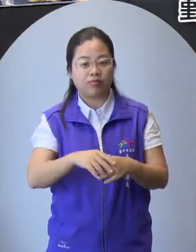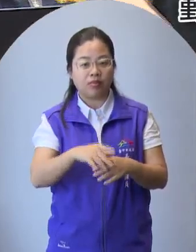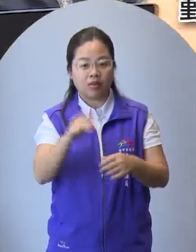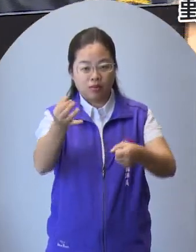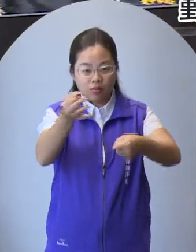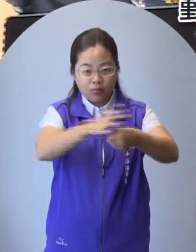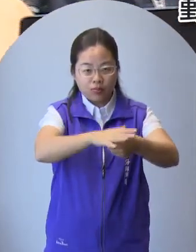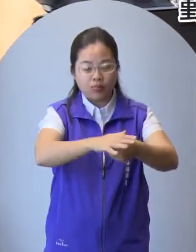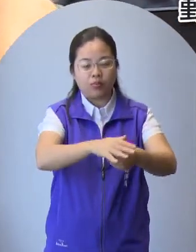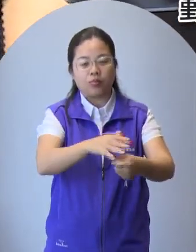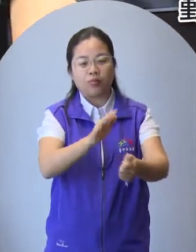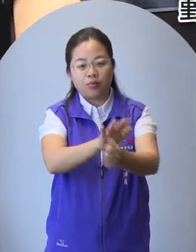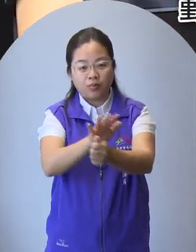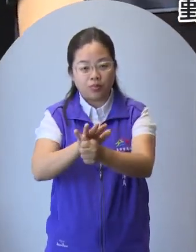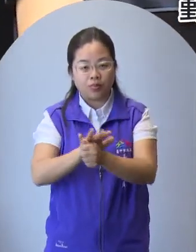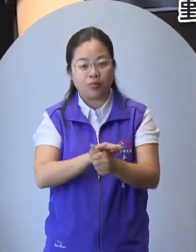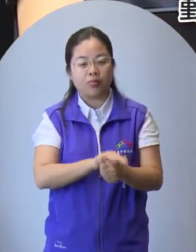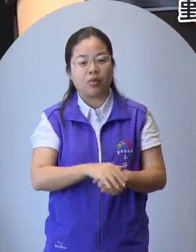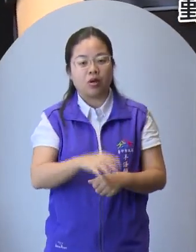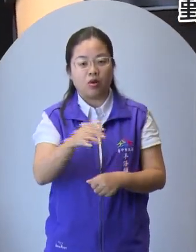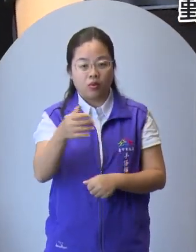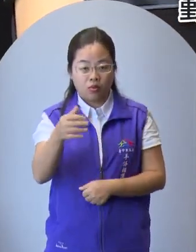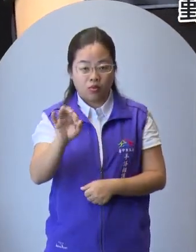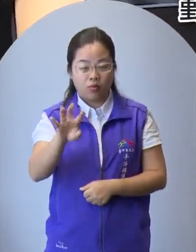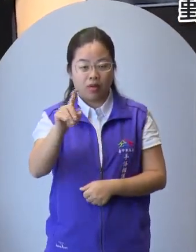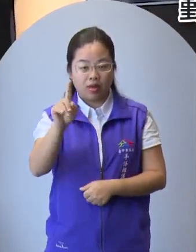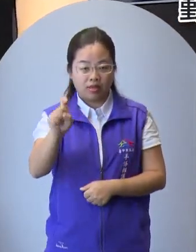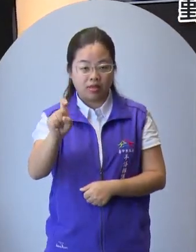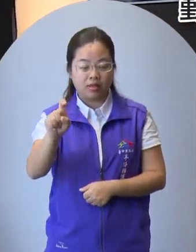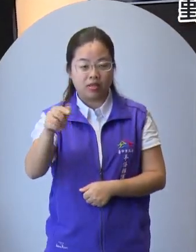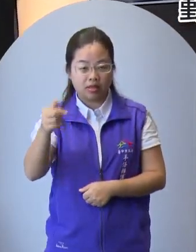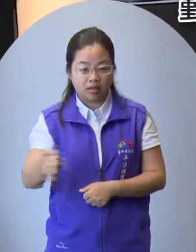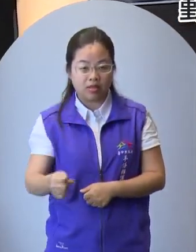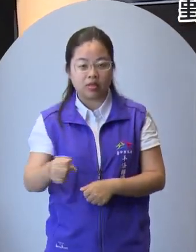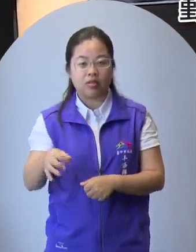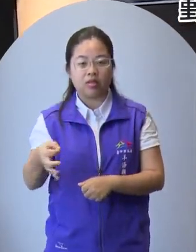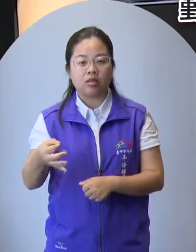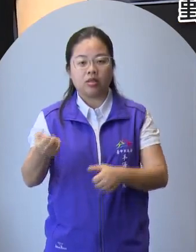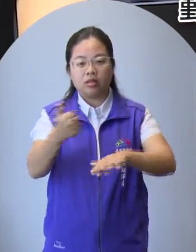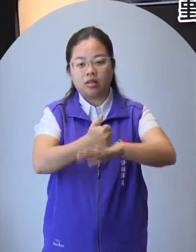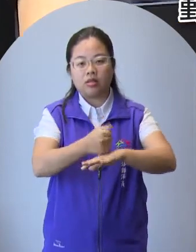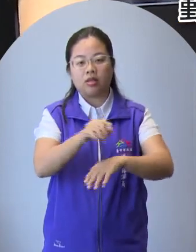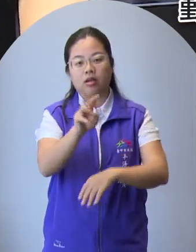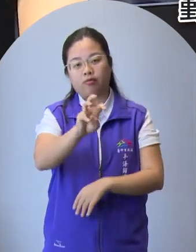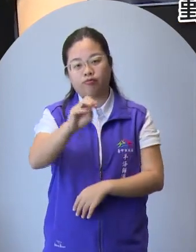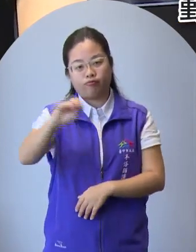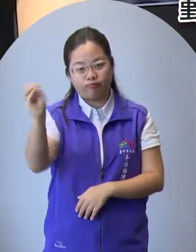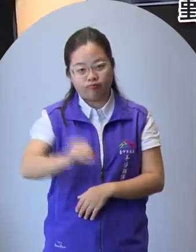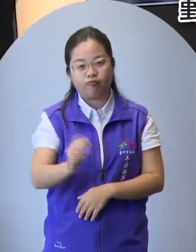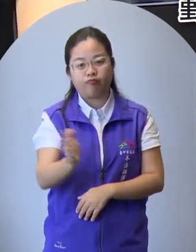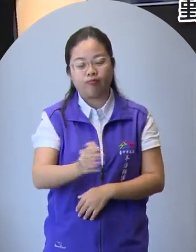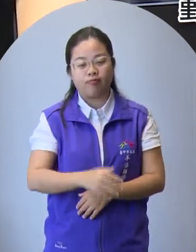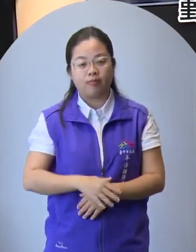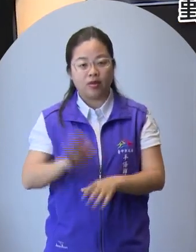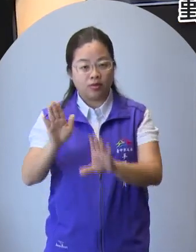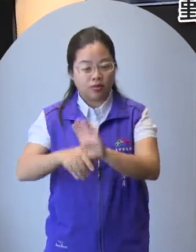补助及协助收入510.21亿元，占30.35%；税出